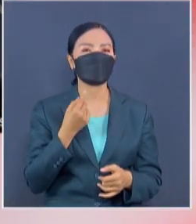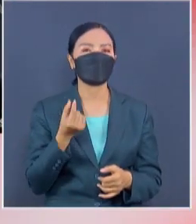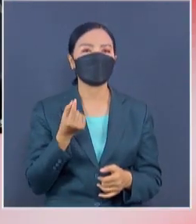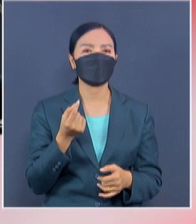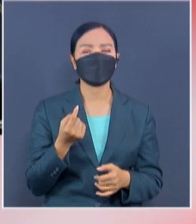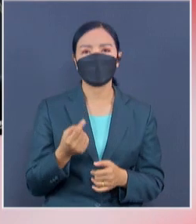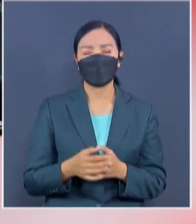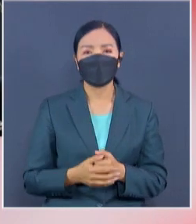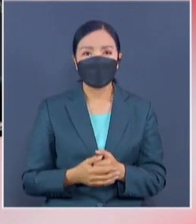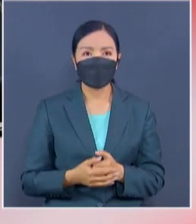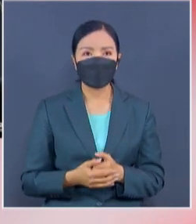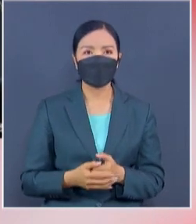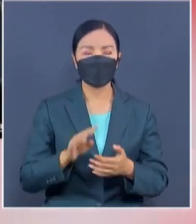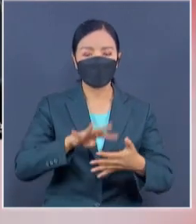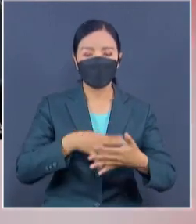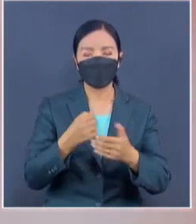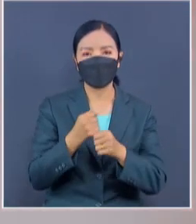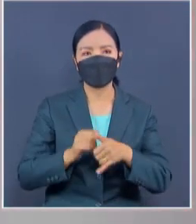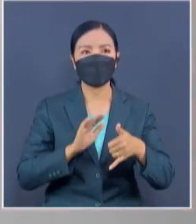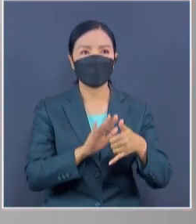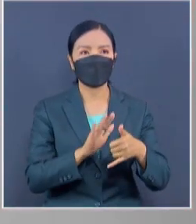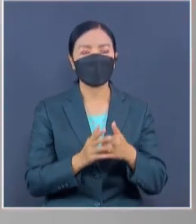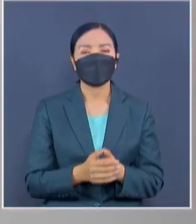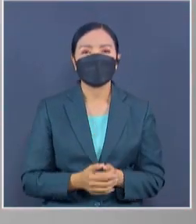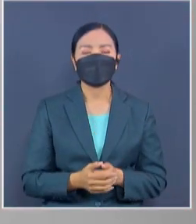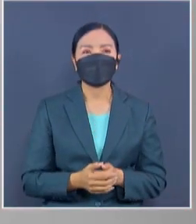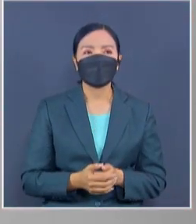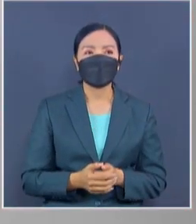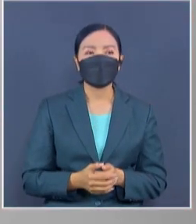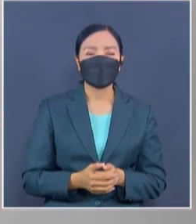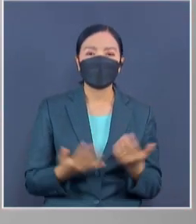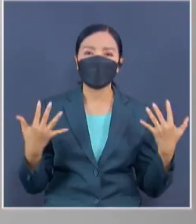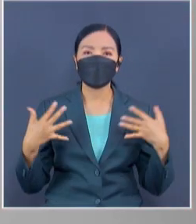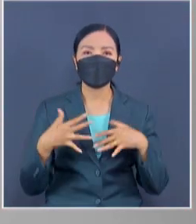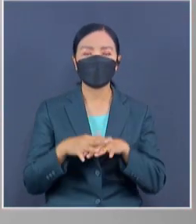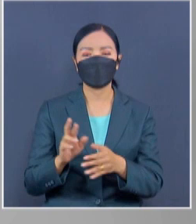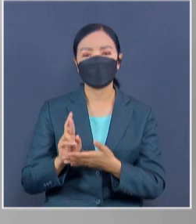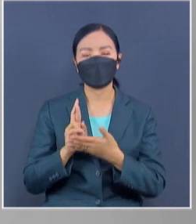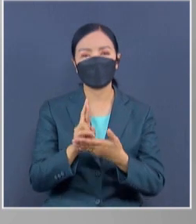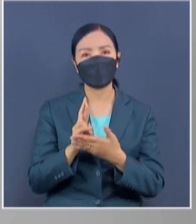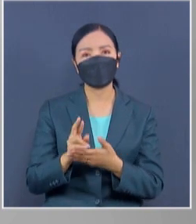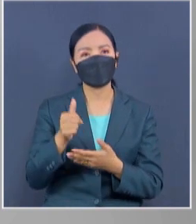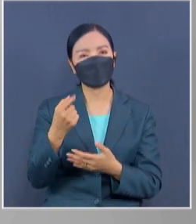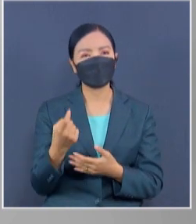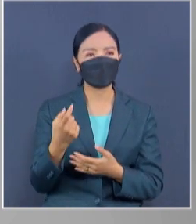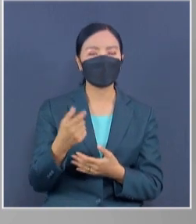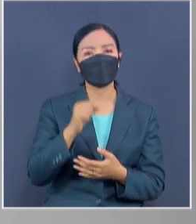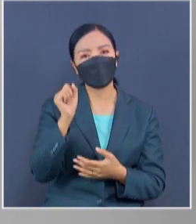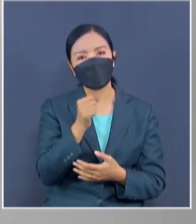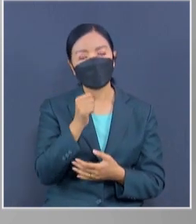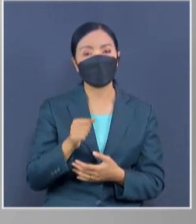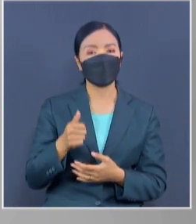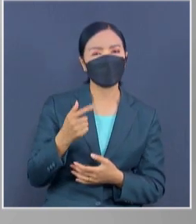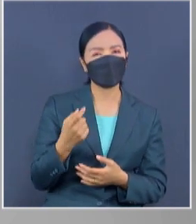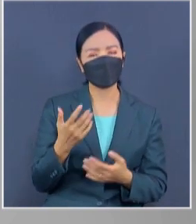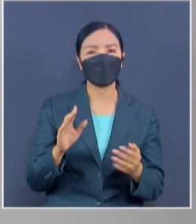านั้นทั้งนี้ตารางงานของจองกุ๊กก็ยังไม่มีการยืนยันว่าจะสามารถไปร่วมงานมอบรางวัลแกรมมี่และคอนเสิร์ตของวงที่ลาสเวกั